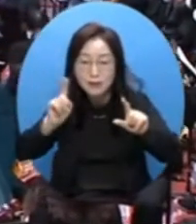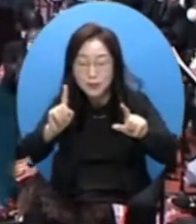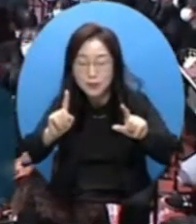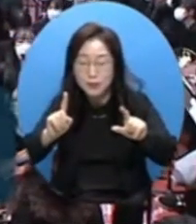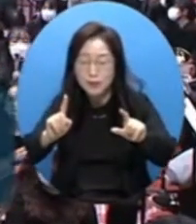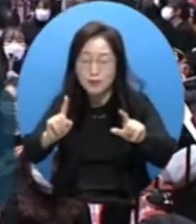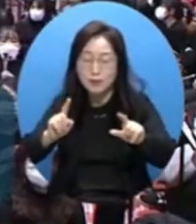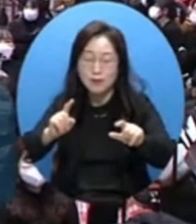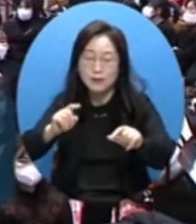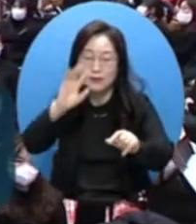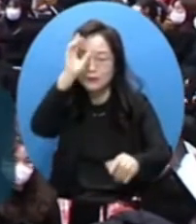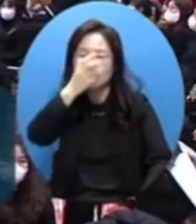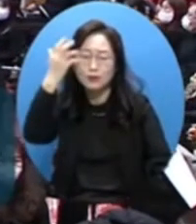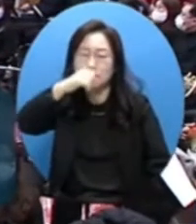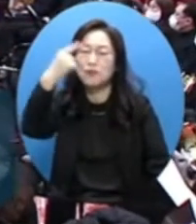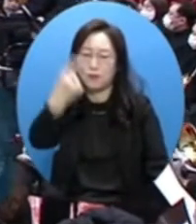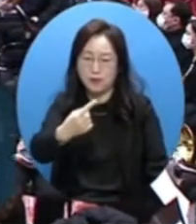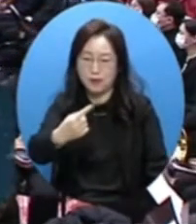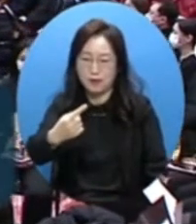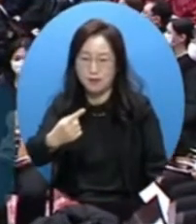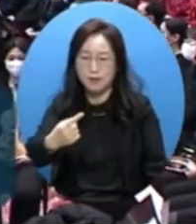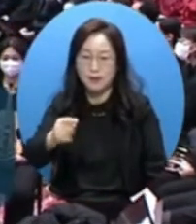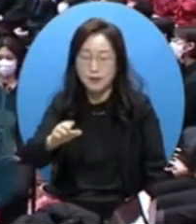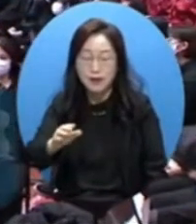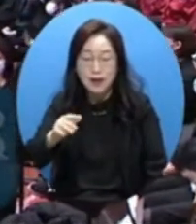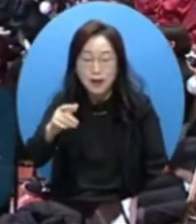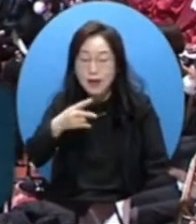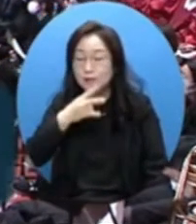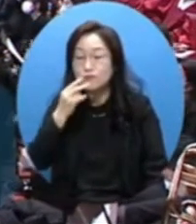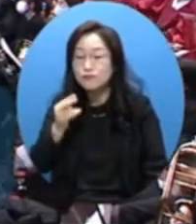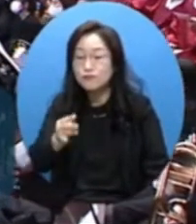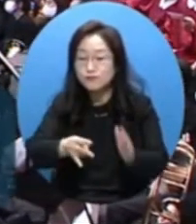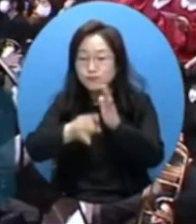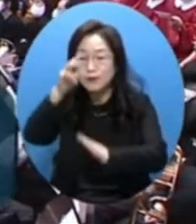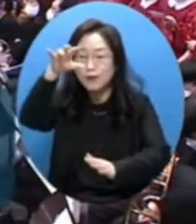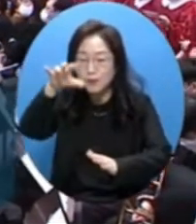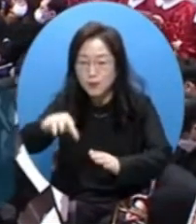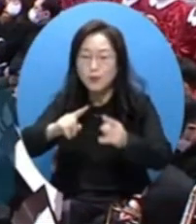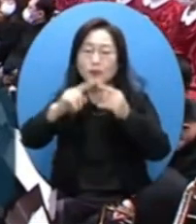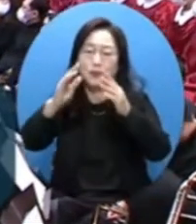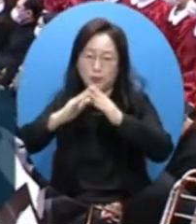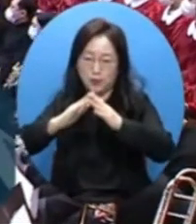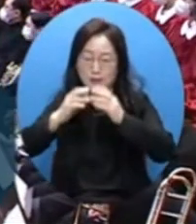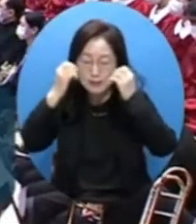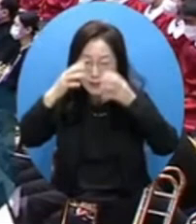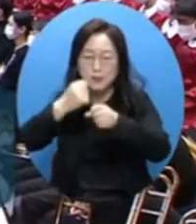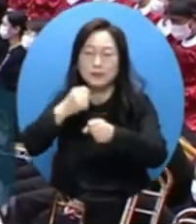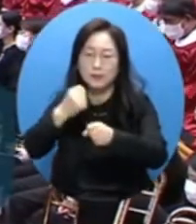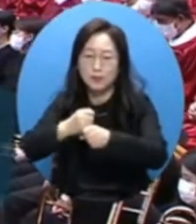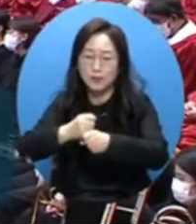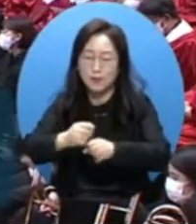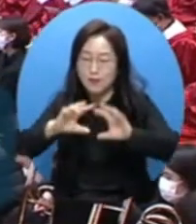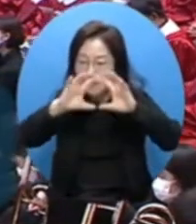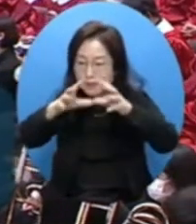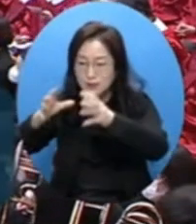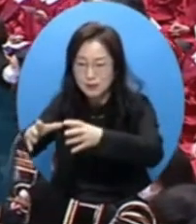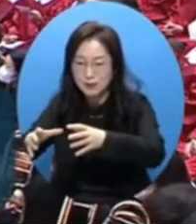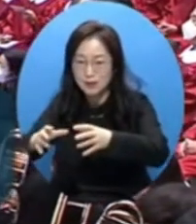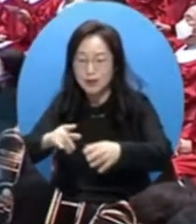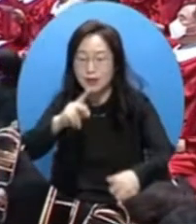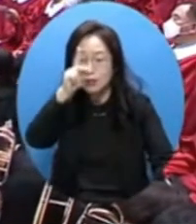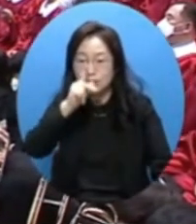성령 역사로 예루살렘 교회가 탄생되고 그리고 이 성령 역사가 온 예루살렘과 유대와 사마리아 그